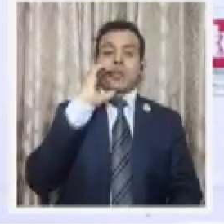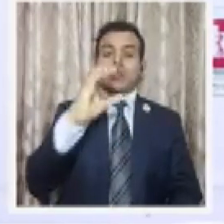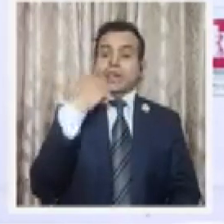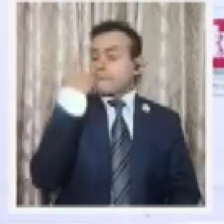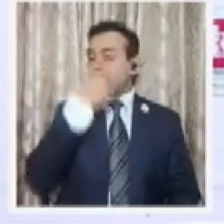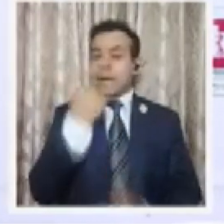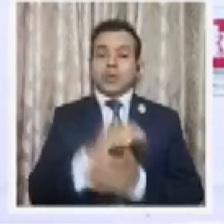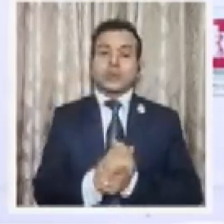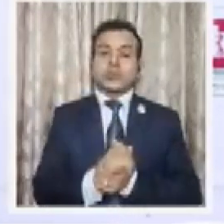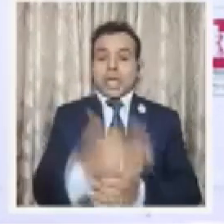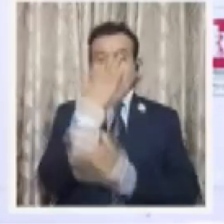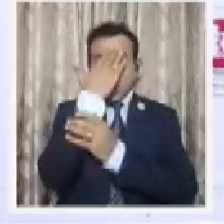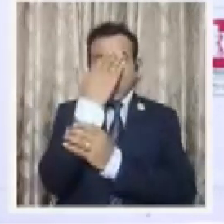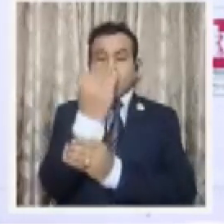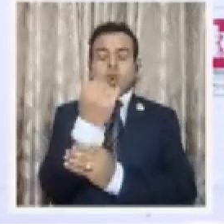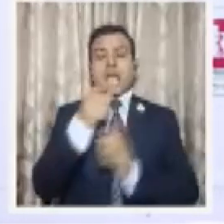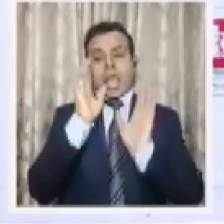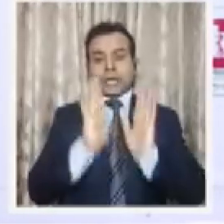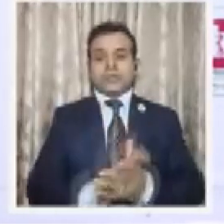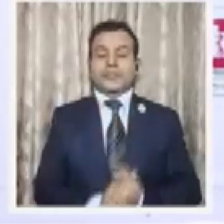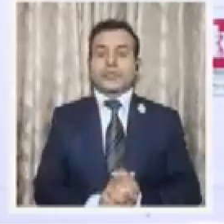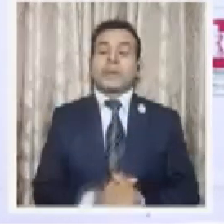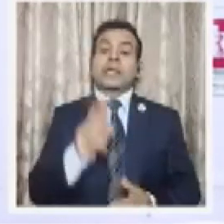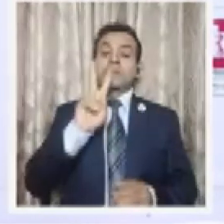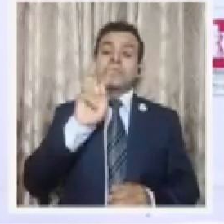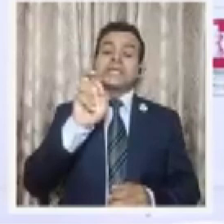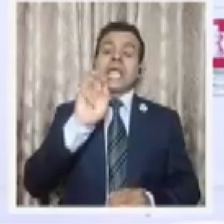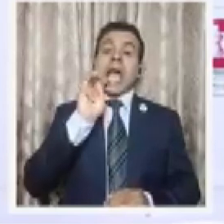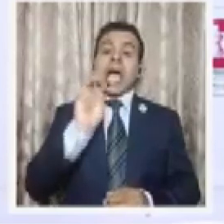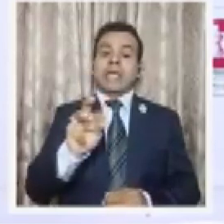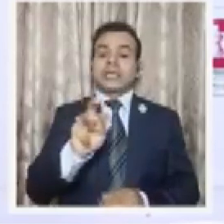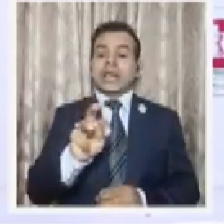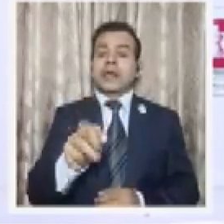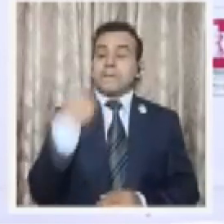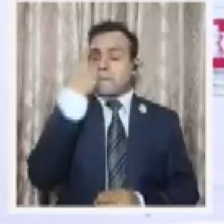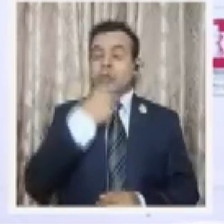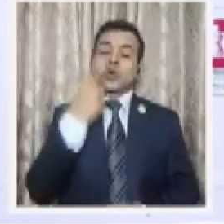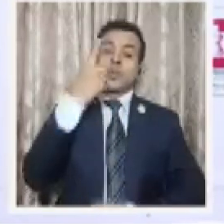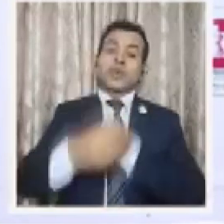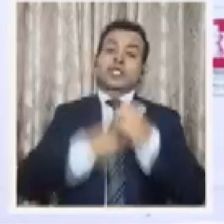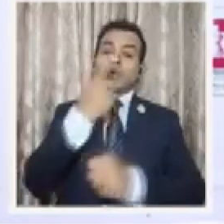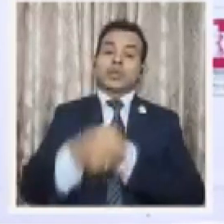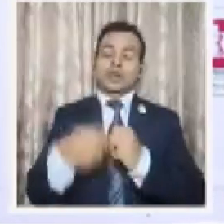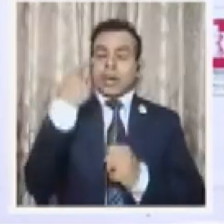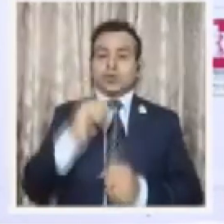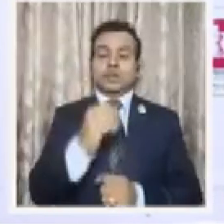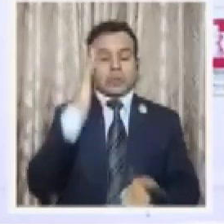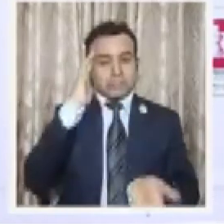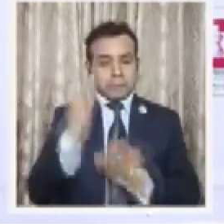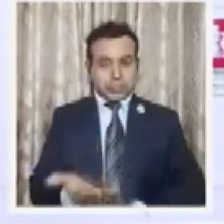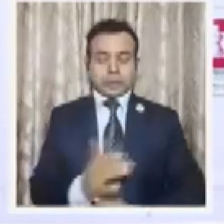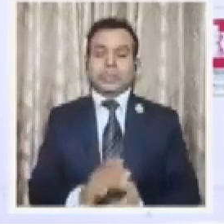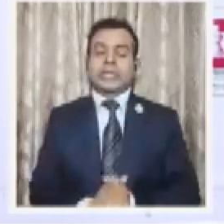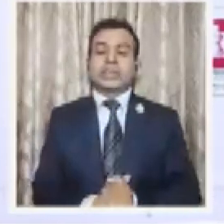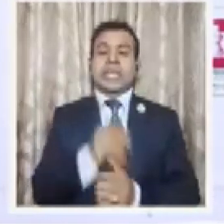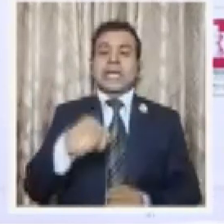1 কোটি মানুষ হেপাটাইটিস ভাইরাসে আক্রান্ত এবং প্রায় 20,000 মানুষ প্রতি বছর হেপাটাইটিস রোগে আক্রান্ত